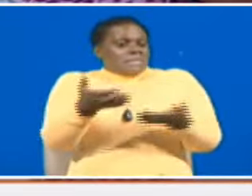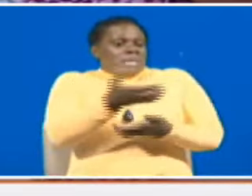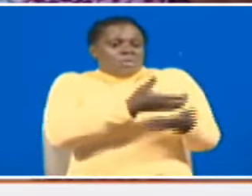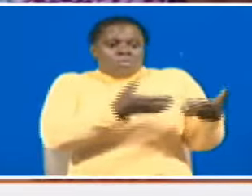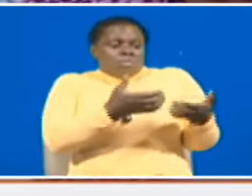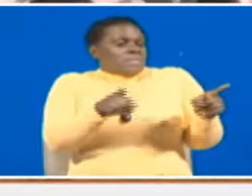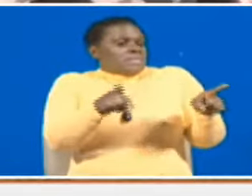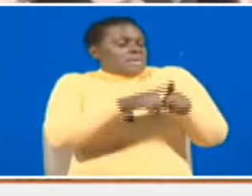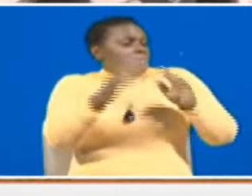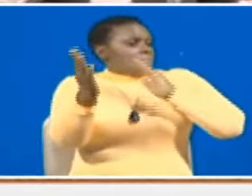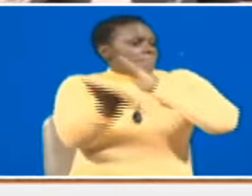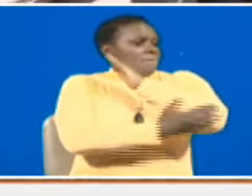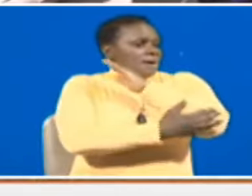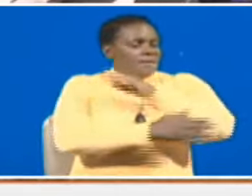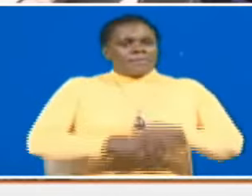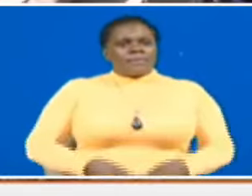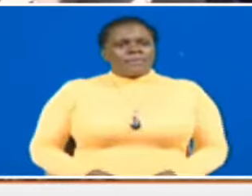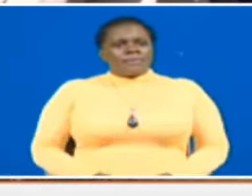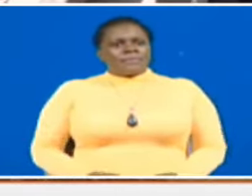pia iko mbaya.